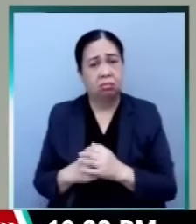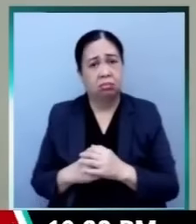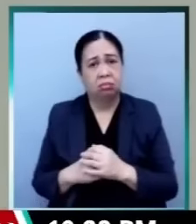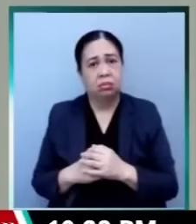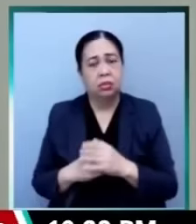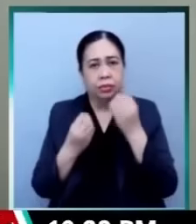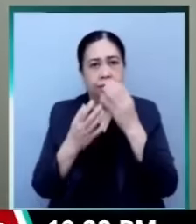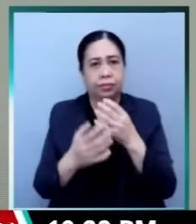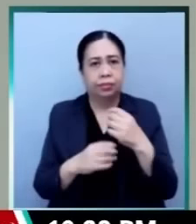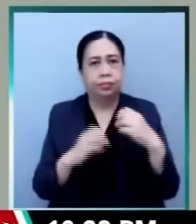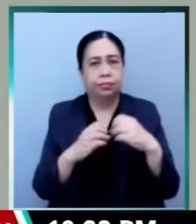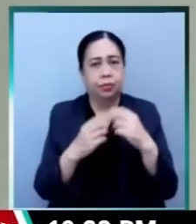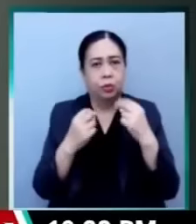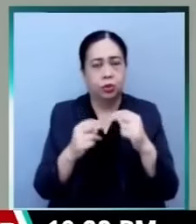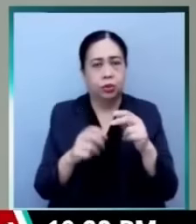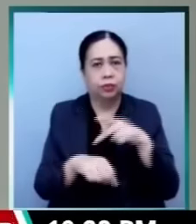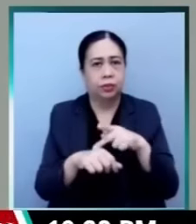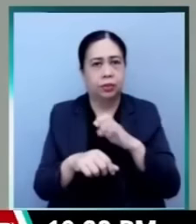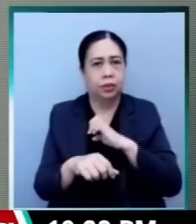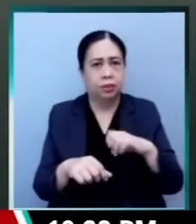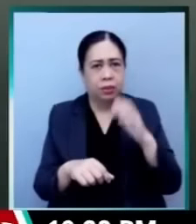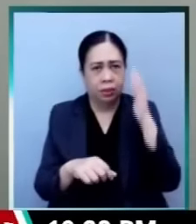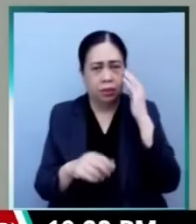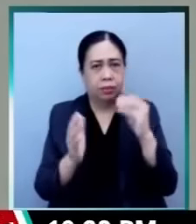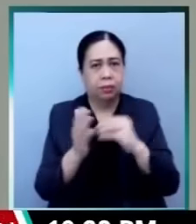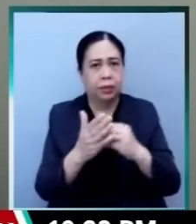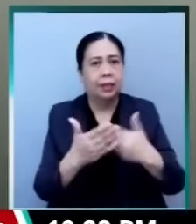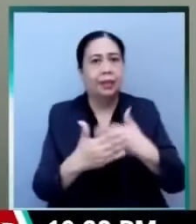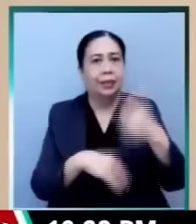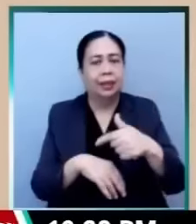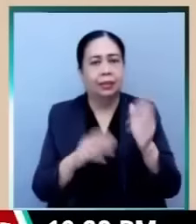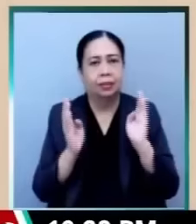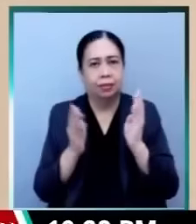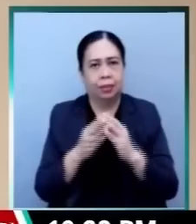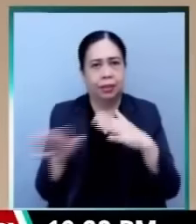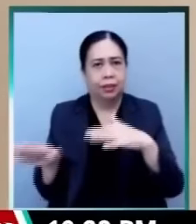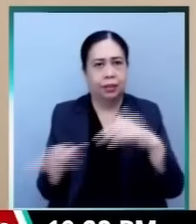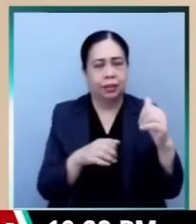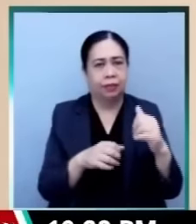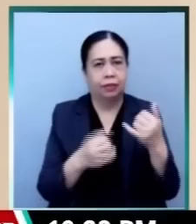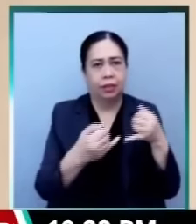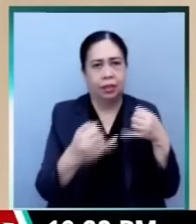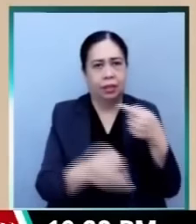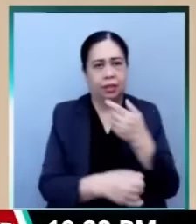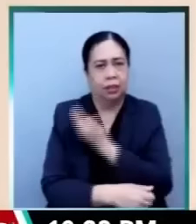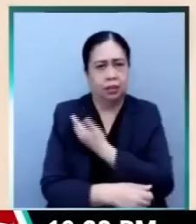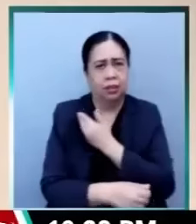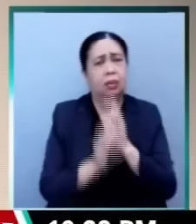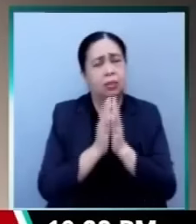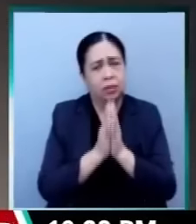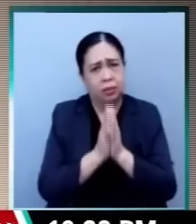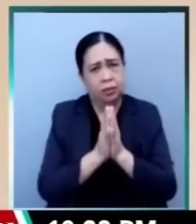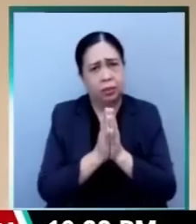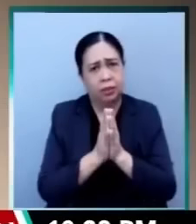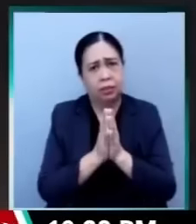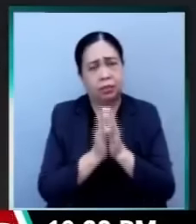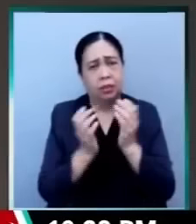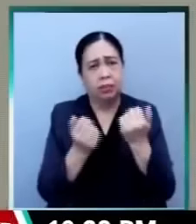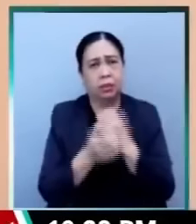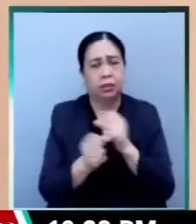News sa Philippine Embassy ang hiling nilang mailista sa susunod na batch na lalabas ng Gaza. Ipag-pray naman ninyo na makasorb na kami pa dito